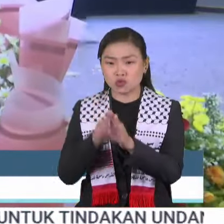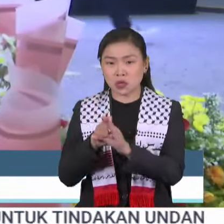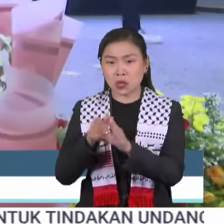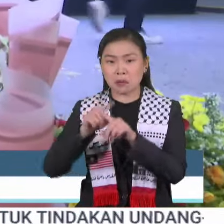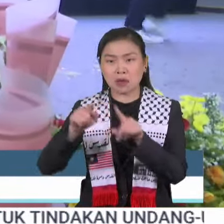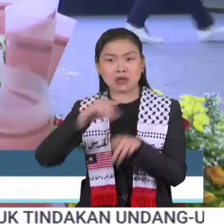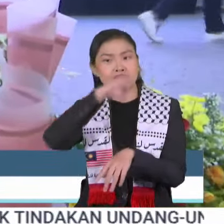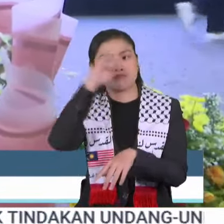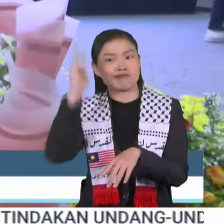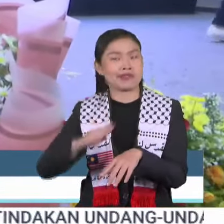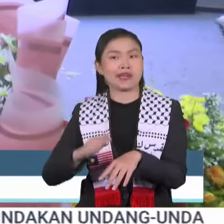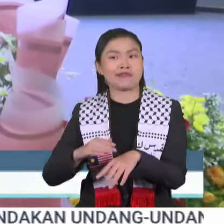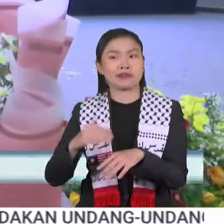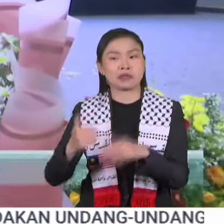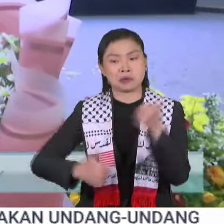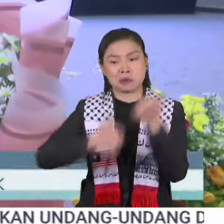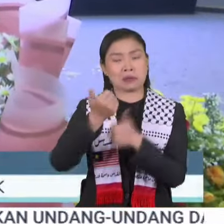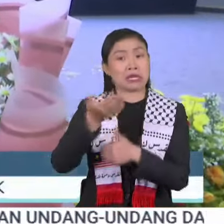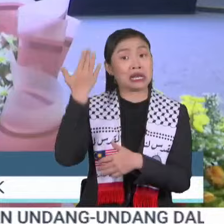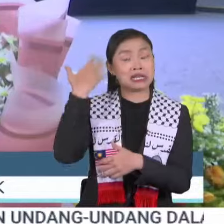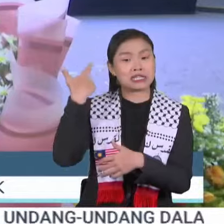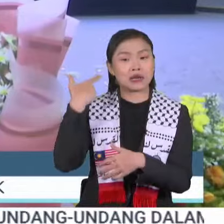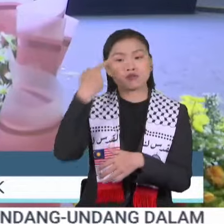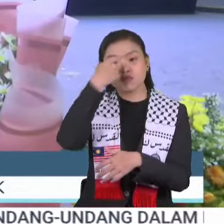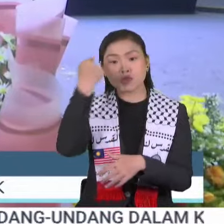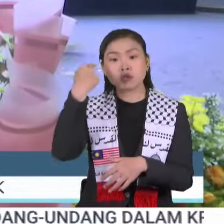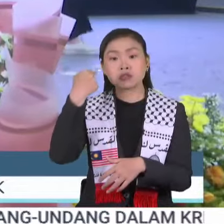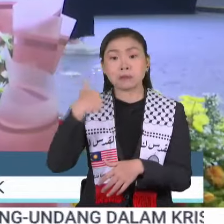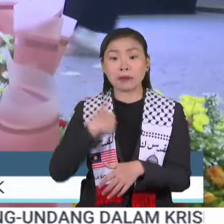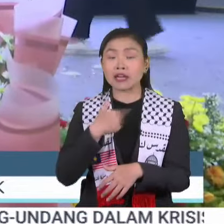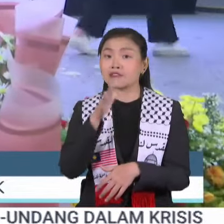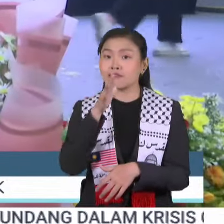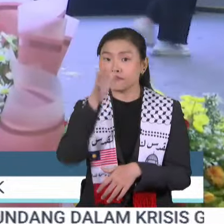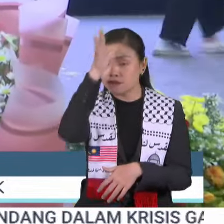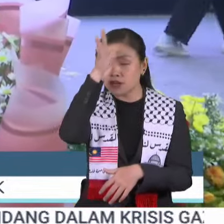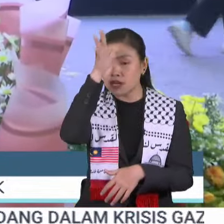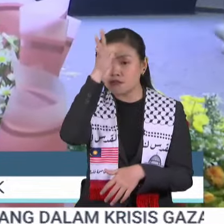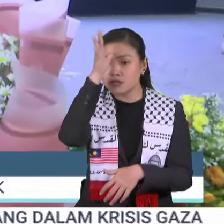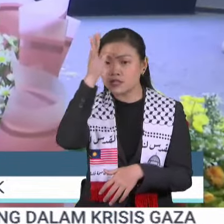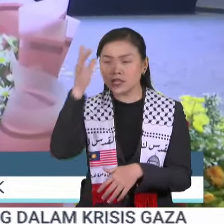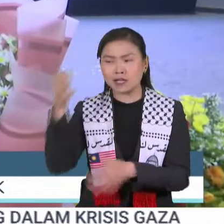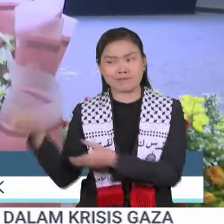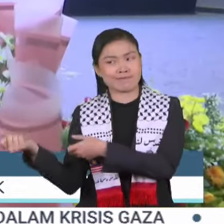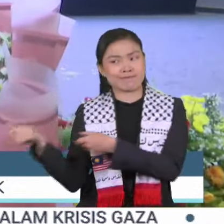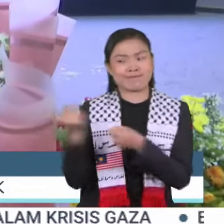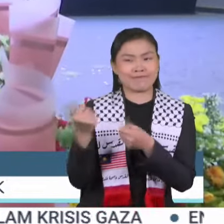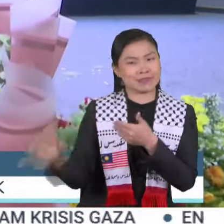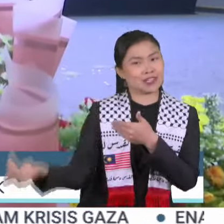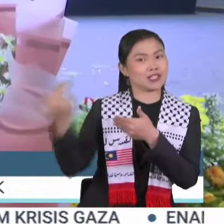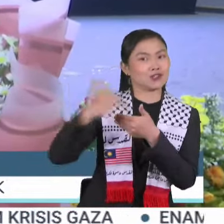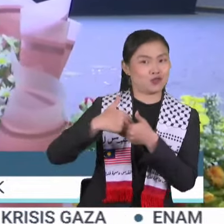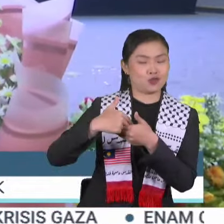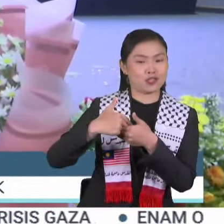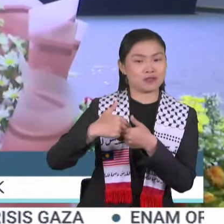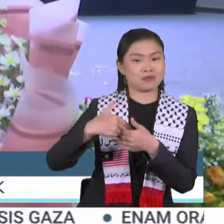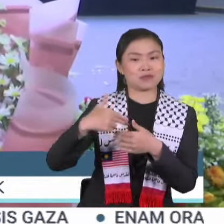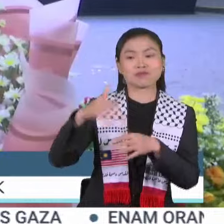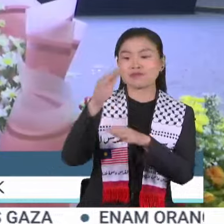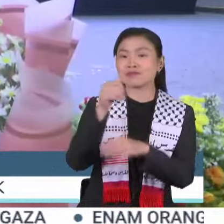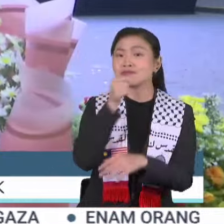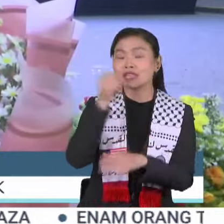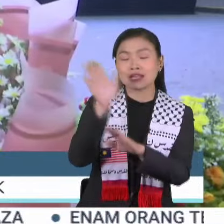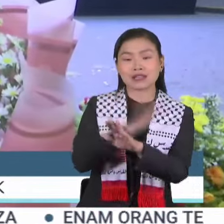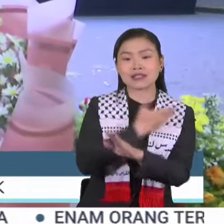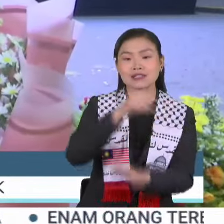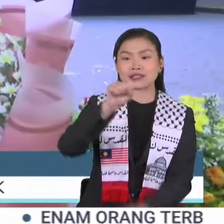dapat ke peringkat yang lebih tinggi pun sebab abah saya yang bawa saya masuk pertandingan yang memang mula-mula lagu saya nyanyi adalah lagu Saloma. Walaupun pertandingan